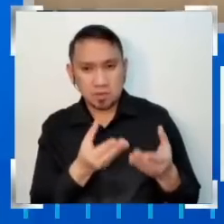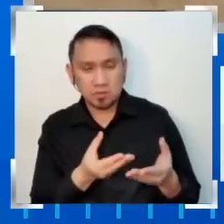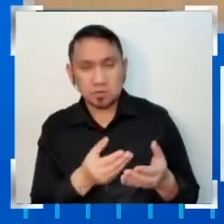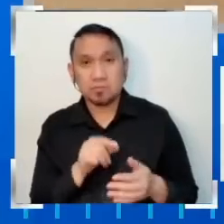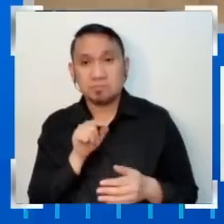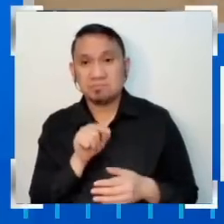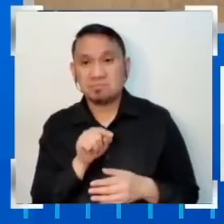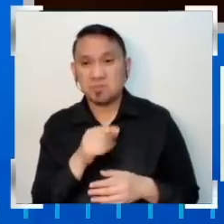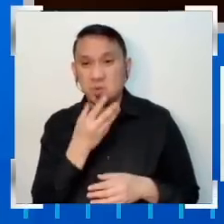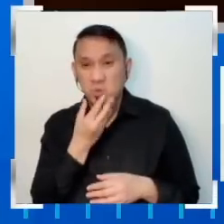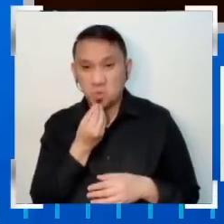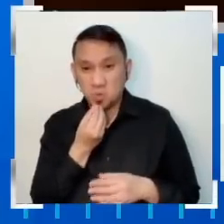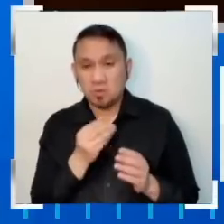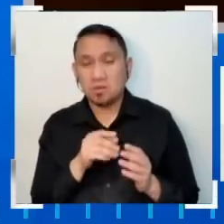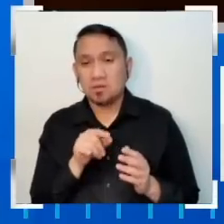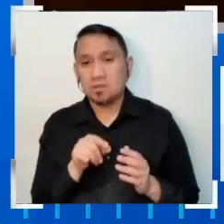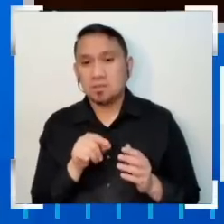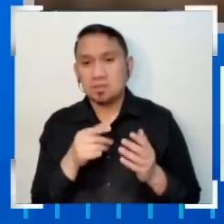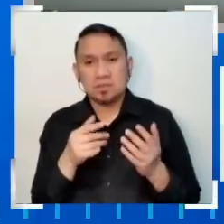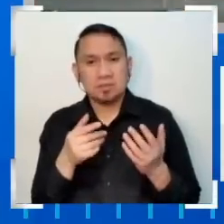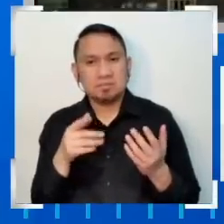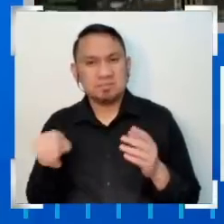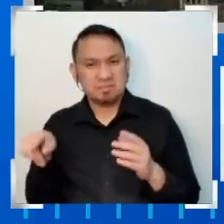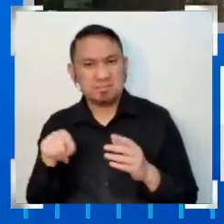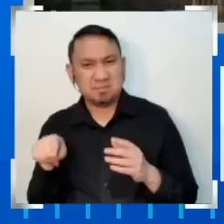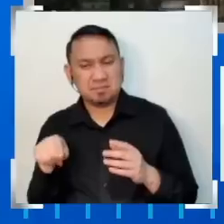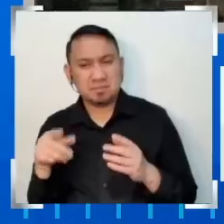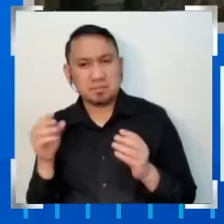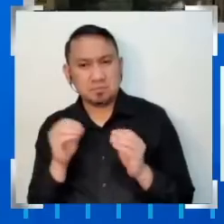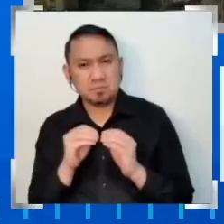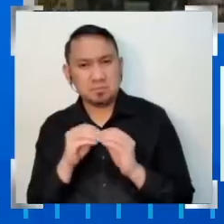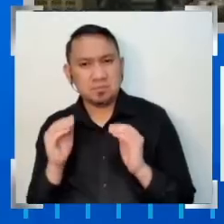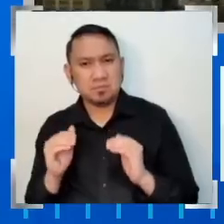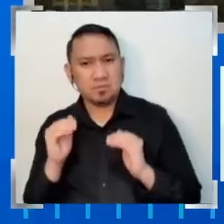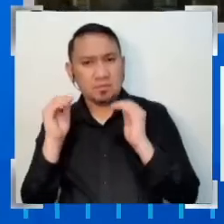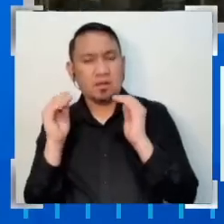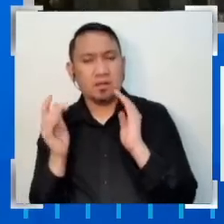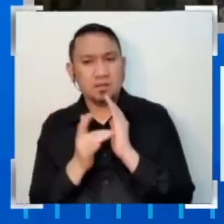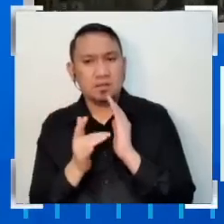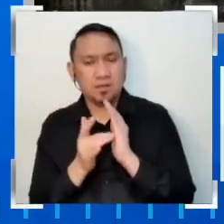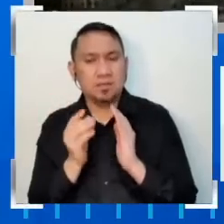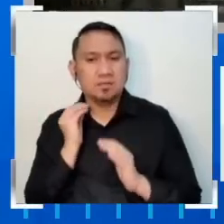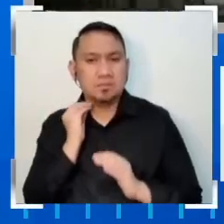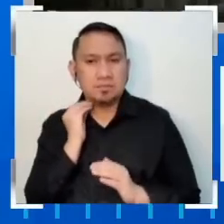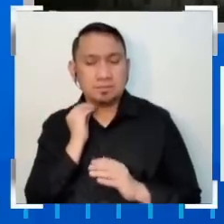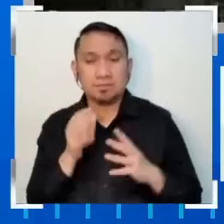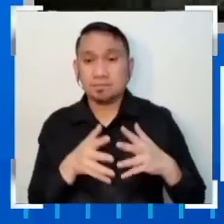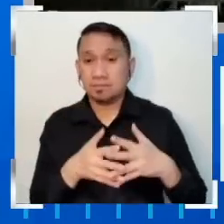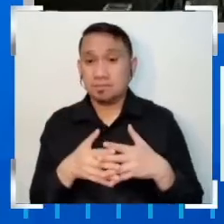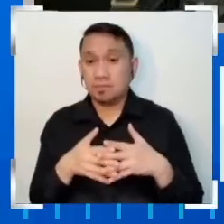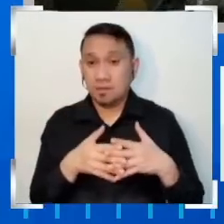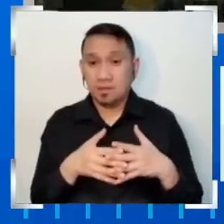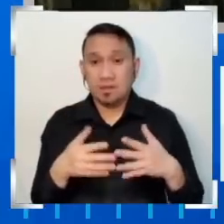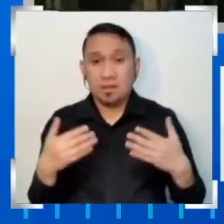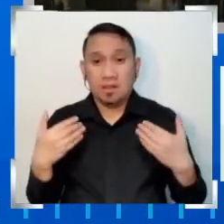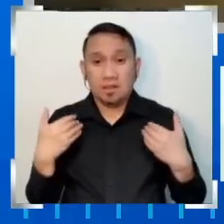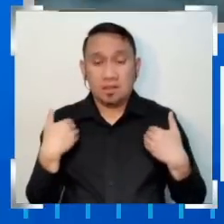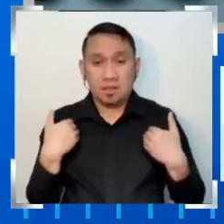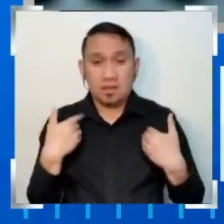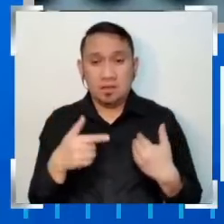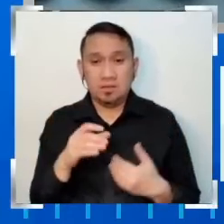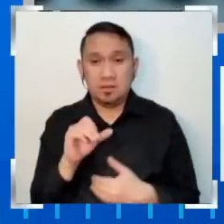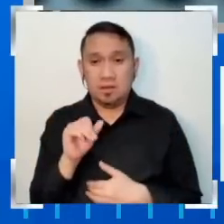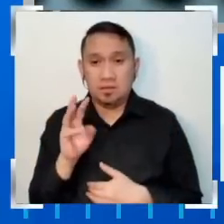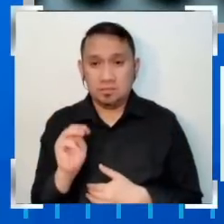lalong nagiging high-tech ang paraan ng panluloko. Sa Amerika, nagbabala ang otoridad laban sa anile grandparent scam kung saan